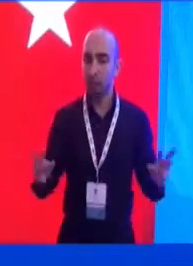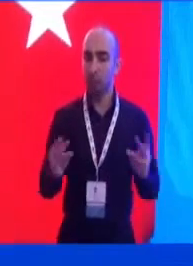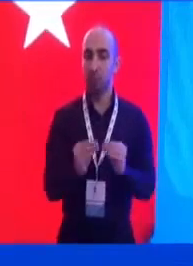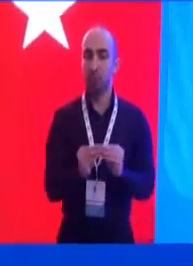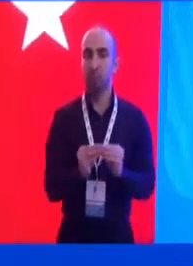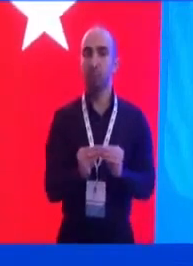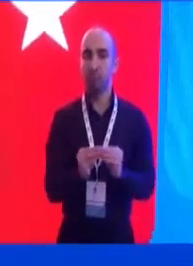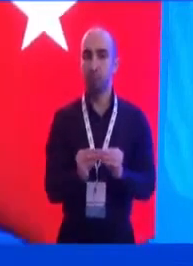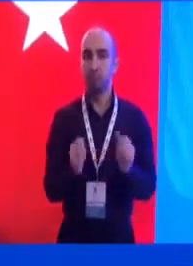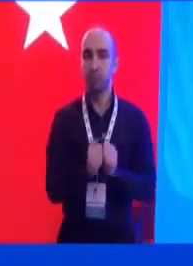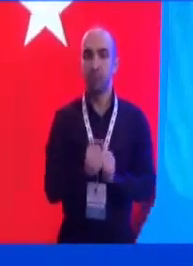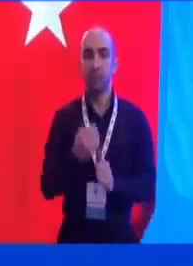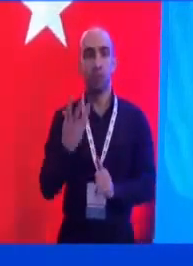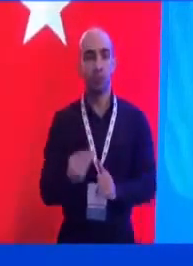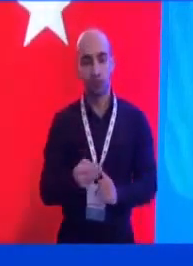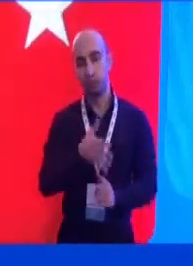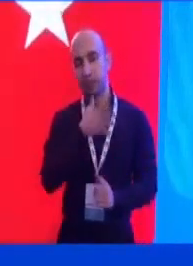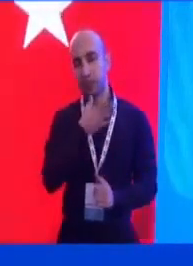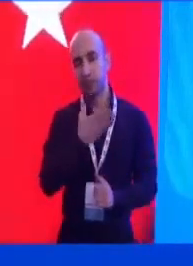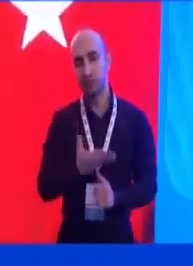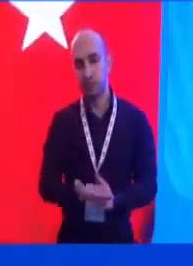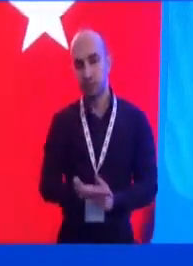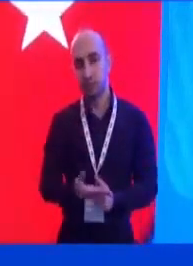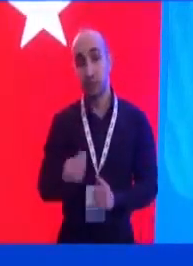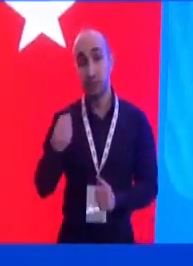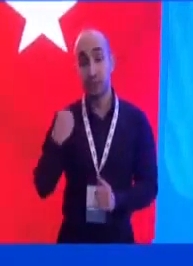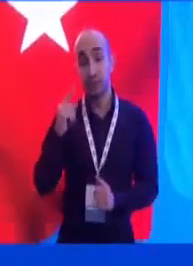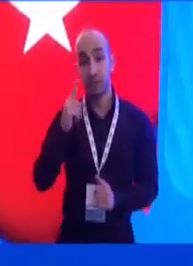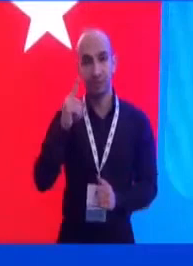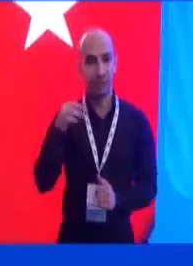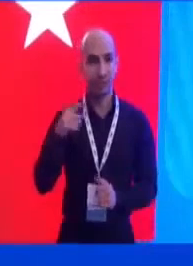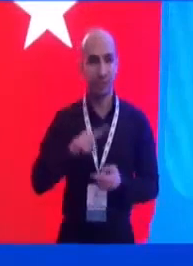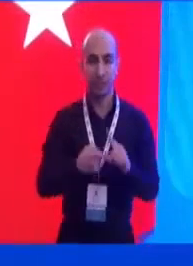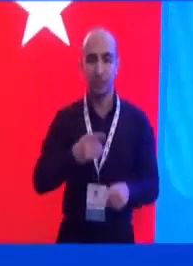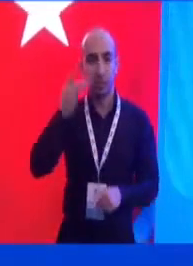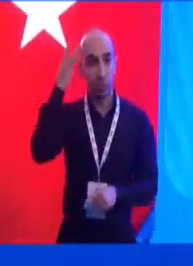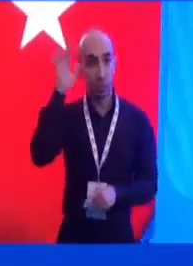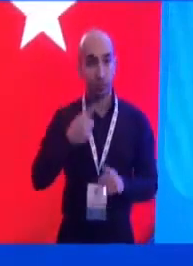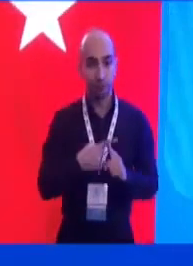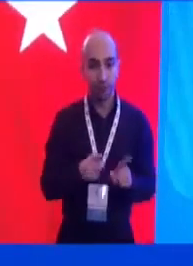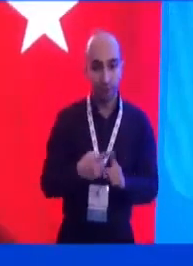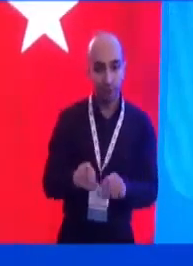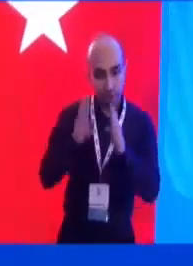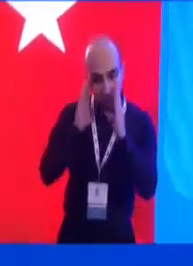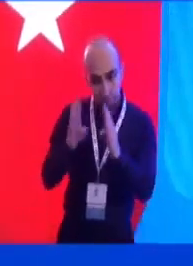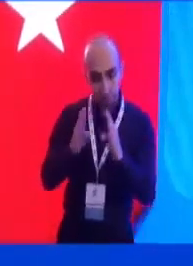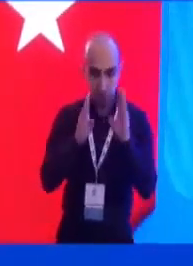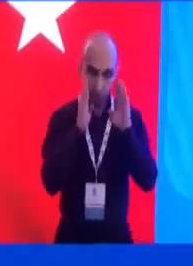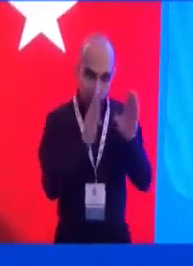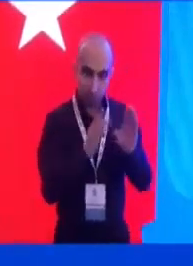gelerek oluşturulabileceğini biliyoruz. Yeni bir siyasi kültürü farklı bakış açıları kazanmış